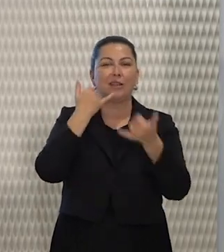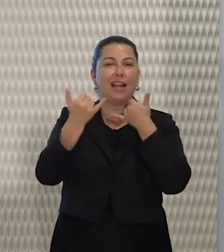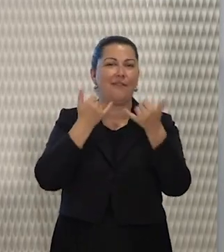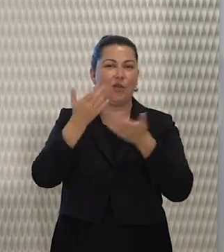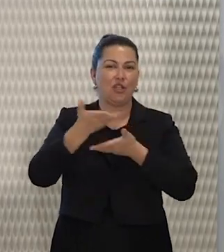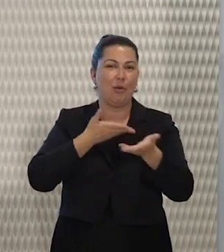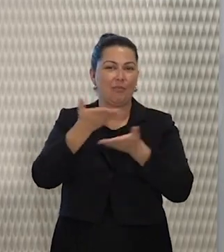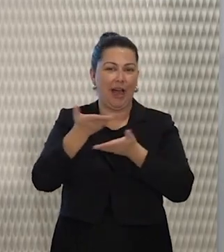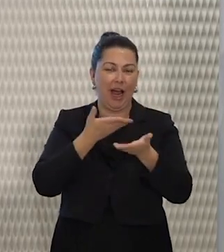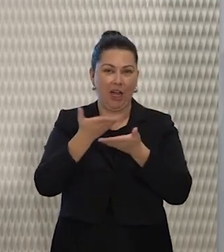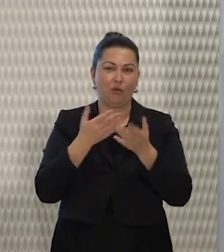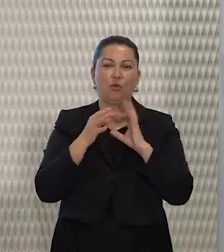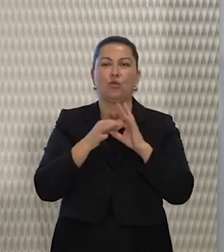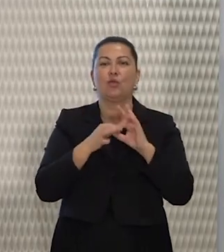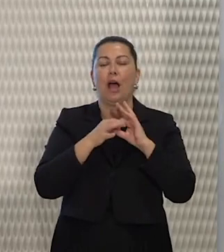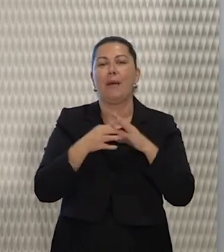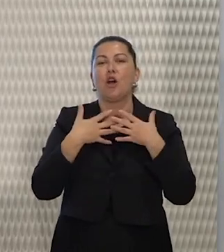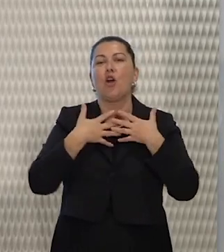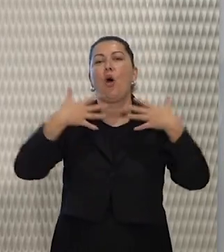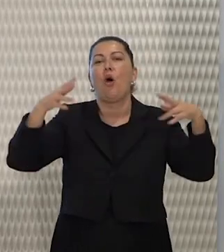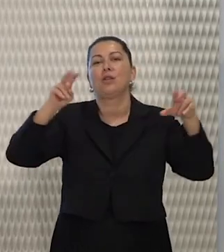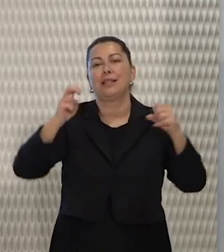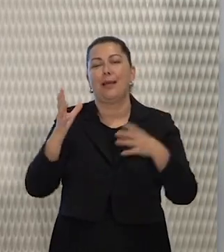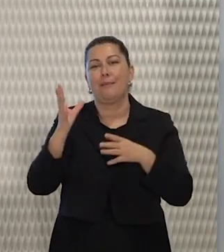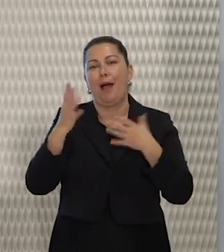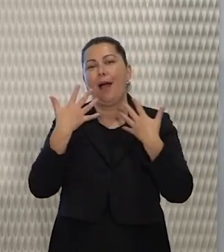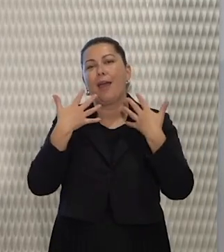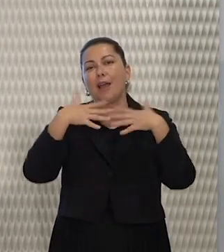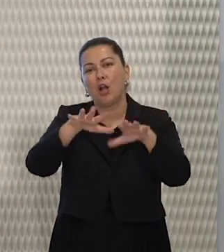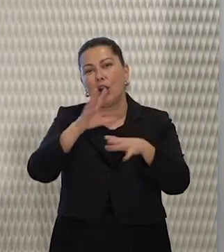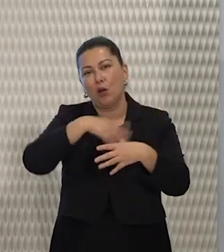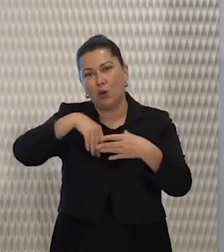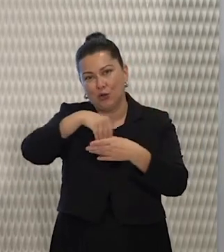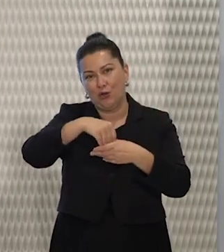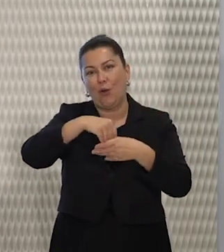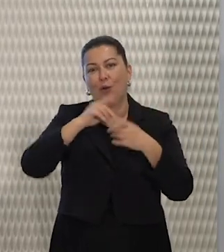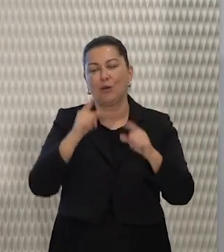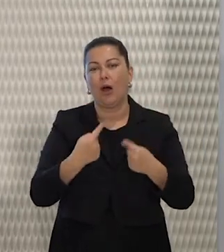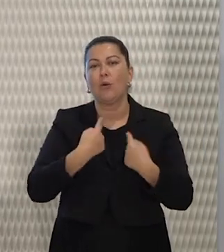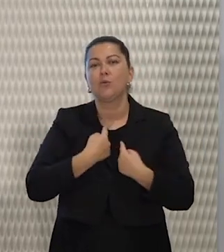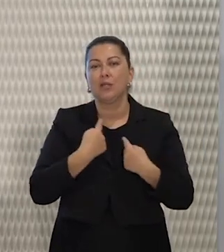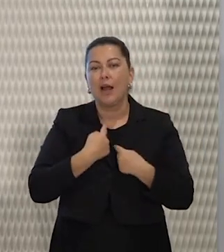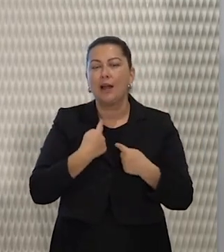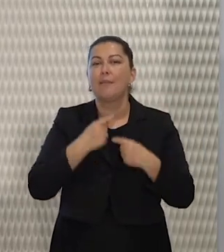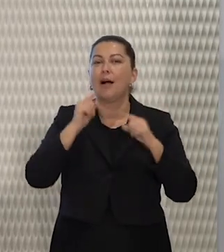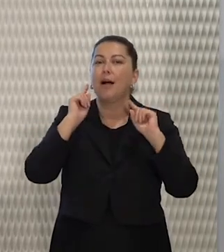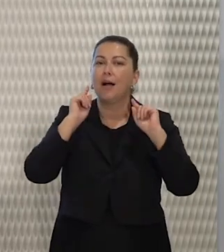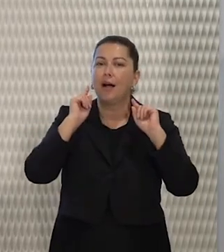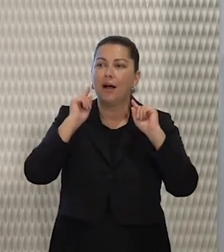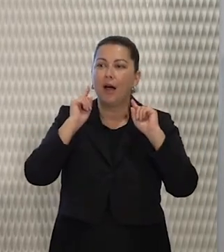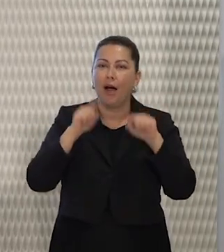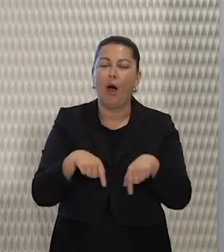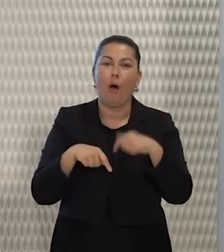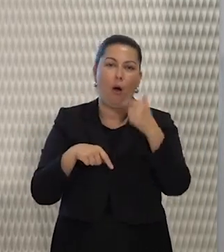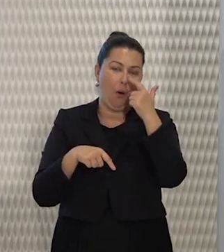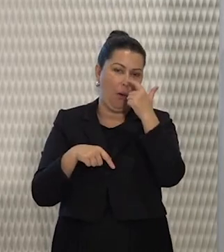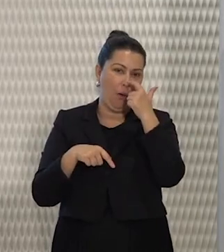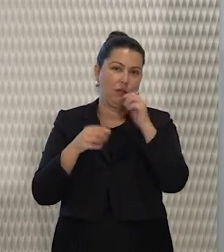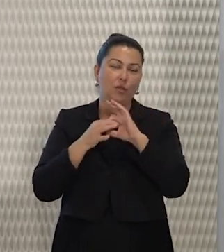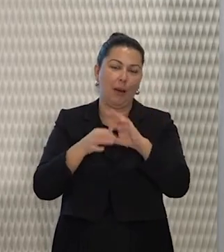telefonische Beratung rund um das große Thema Inklusion und bin unter anderem auch bei diesen